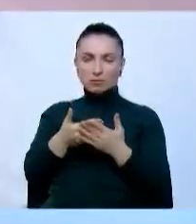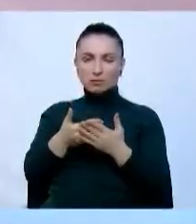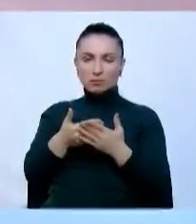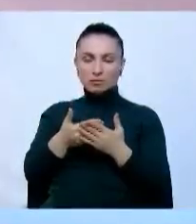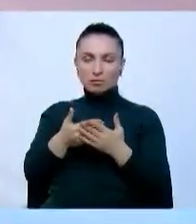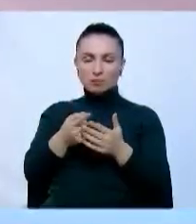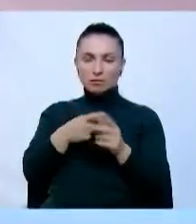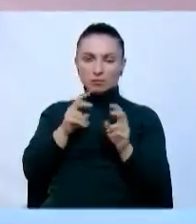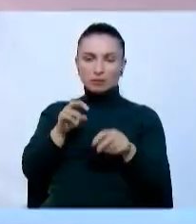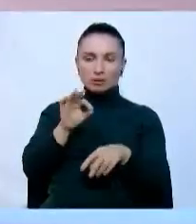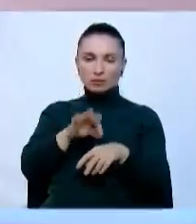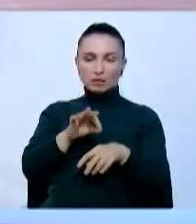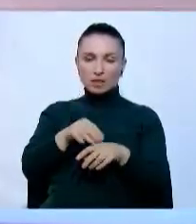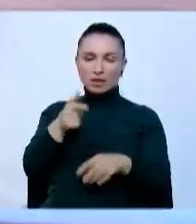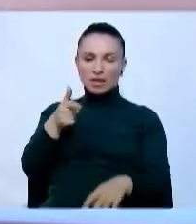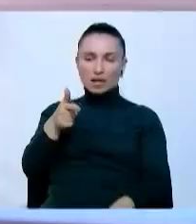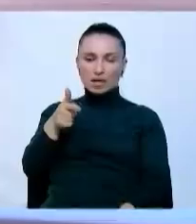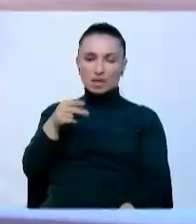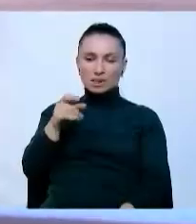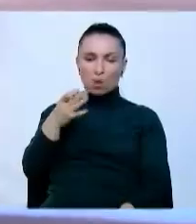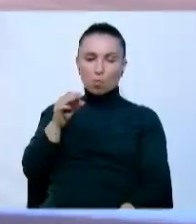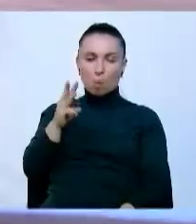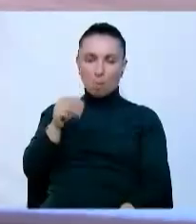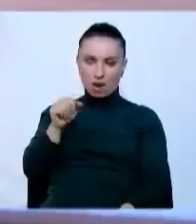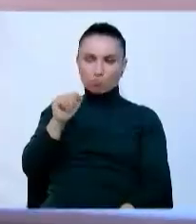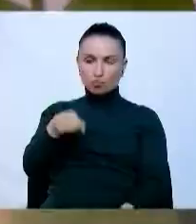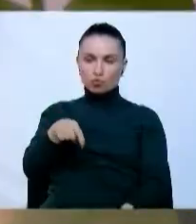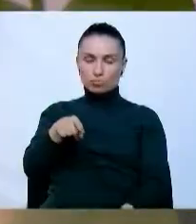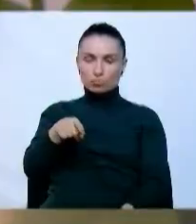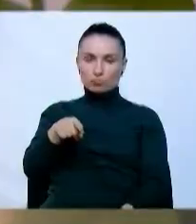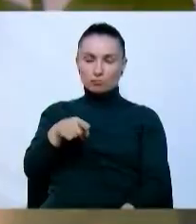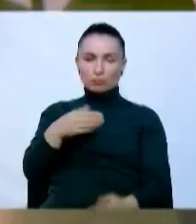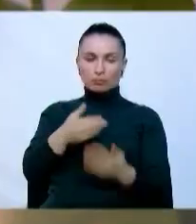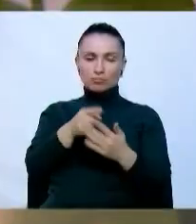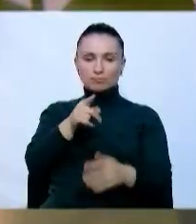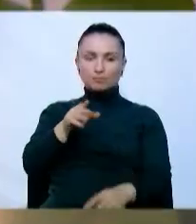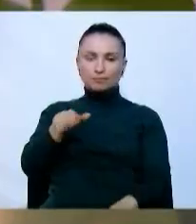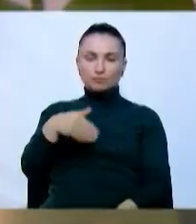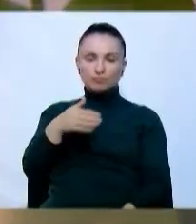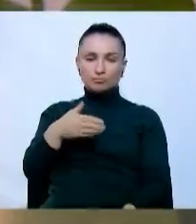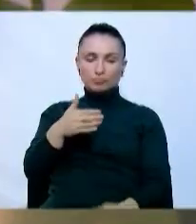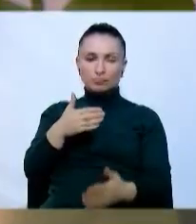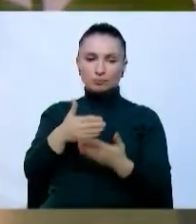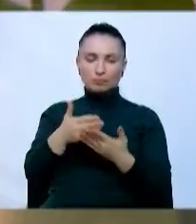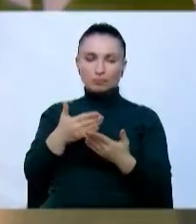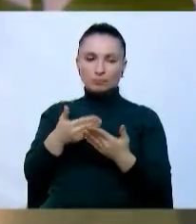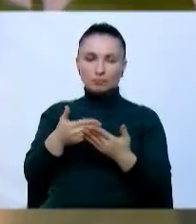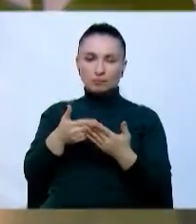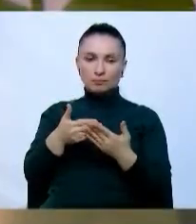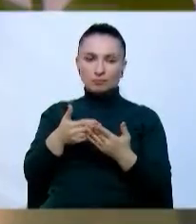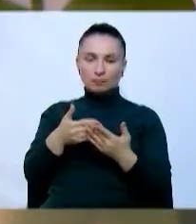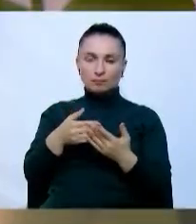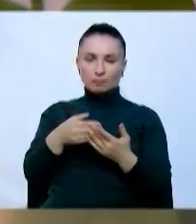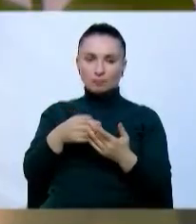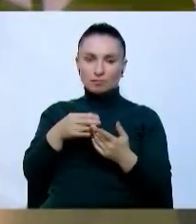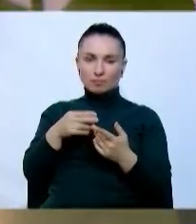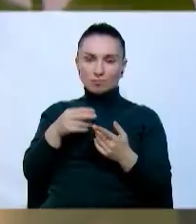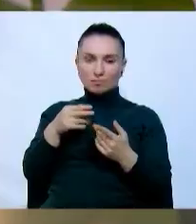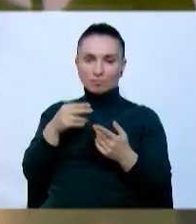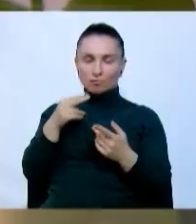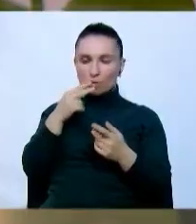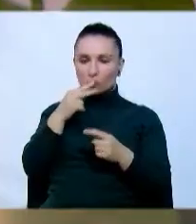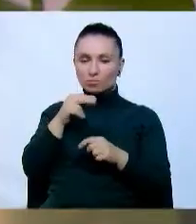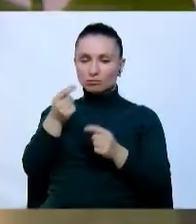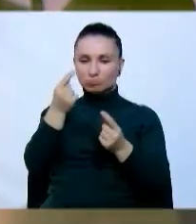ეგრეთ წოდებული დაავადება, ეგრეთ წოდებული გლაუკომა, რომელთაც არ აქვთ საშუალება ამ ტიპის პრეპარატები